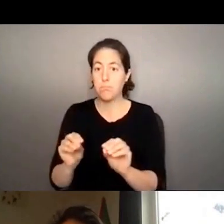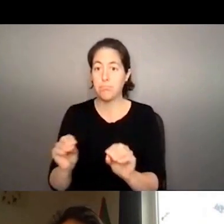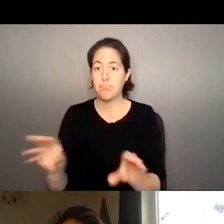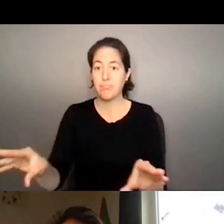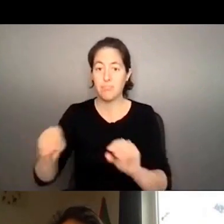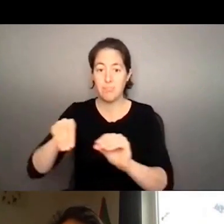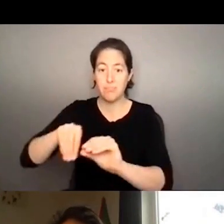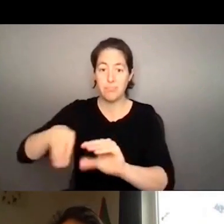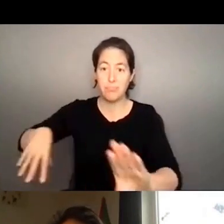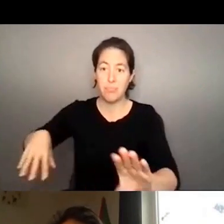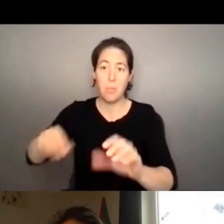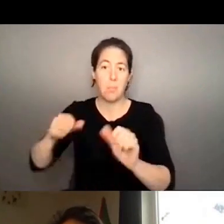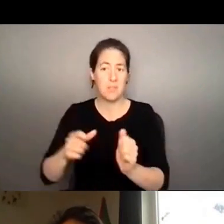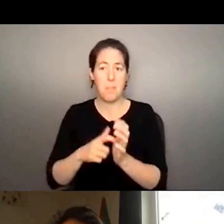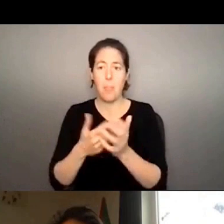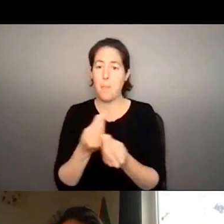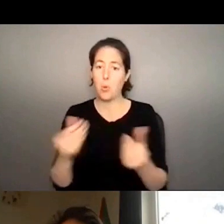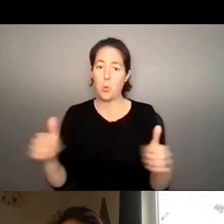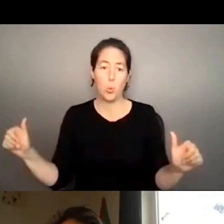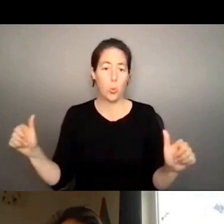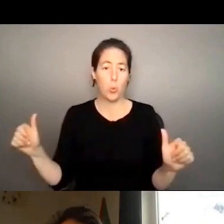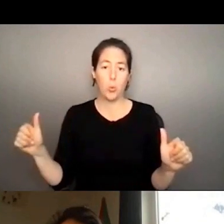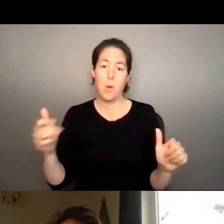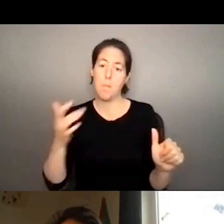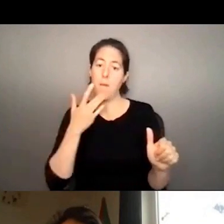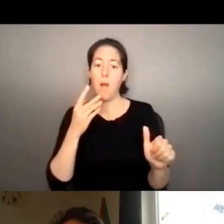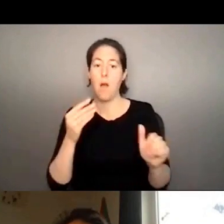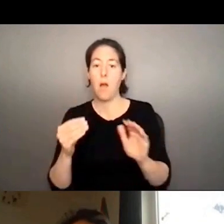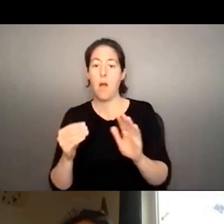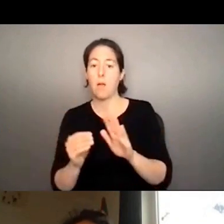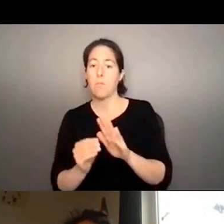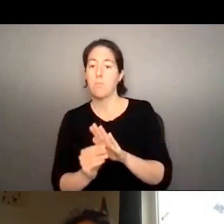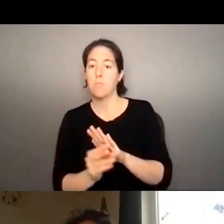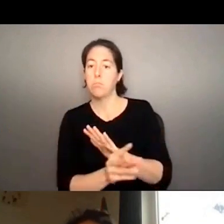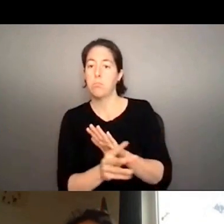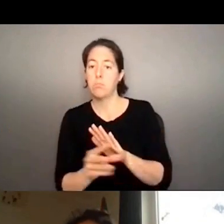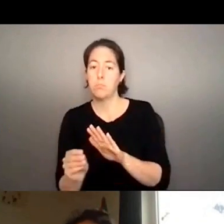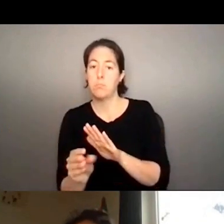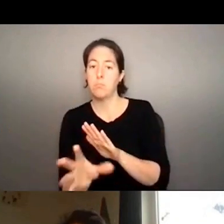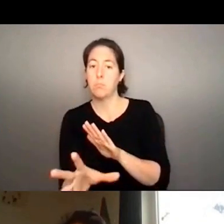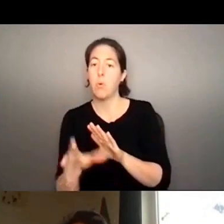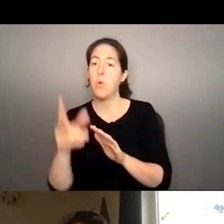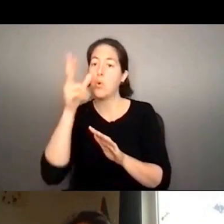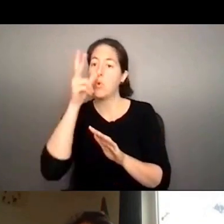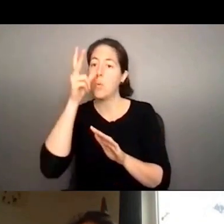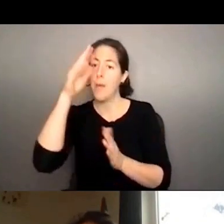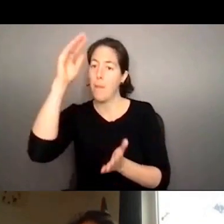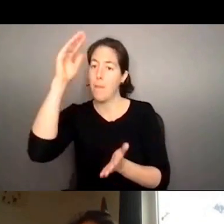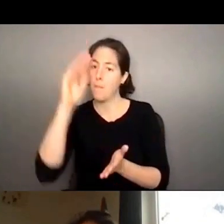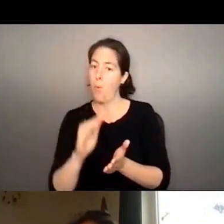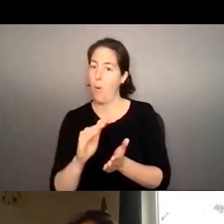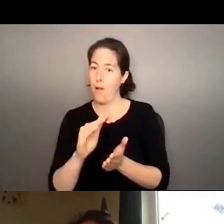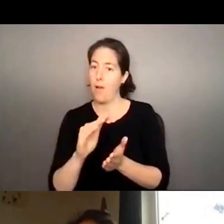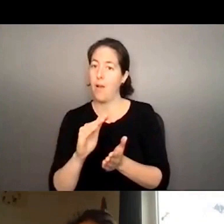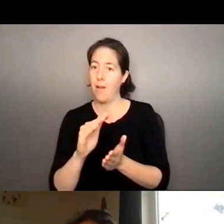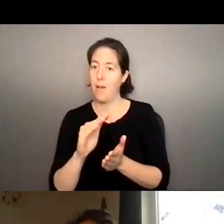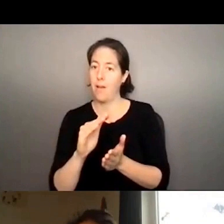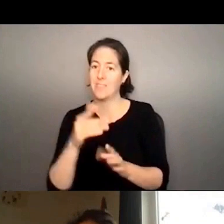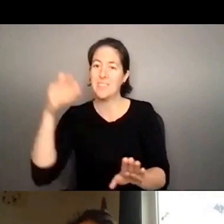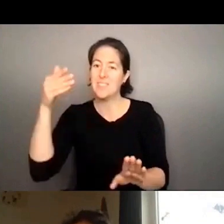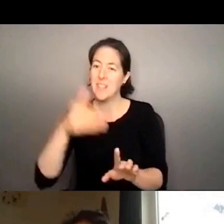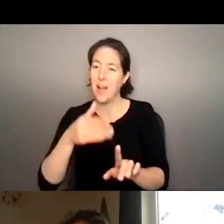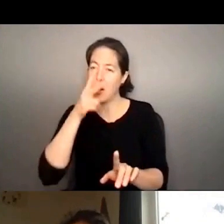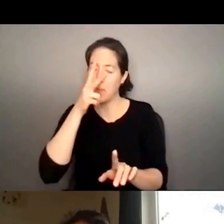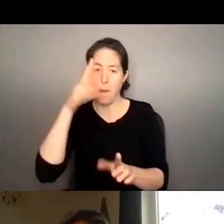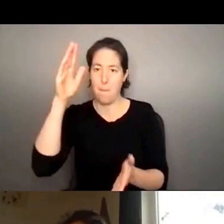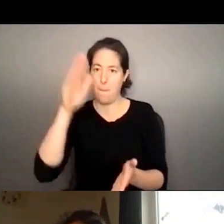auraient pu sortir n'importe où, puis on choisit d'aller sur le côté qui était le moins éclairé, qui avait le moins de luminosité directe, comme on disait tout à